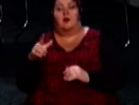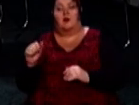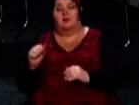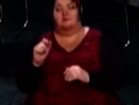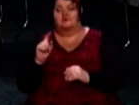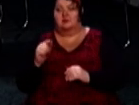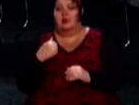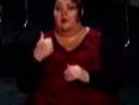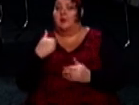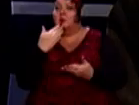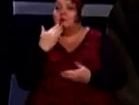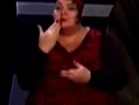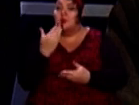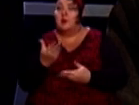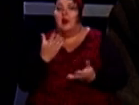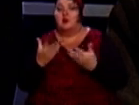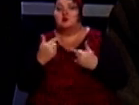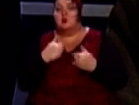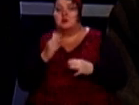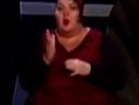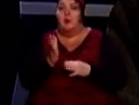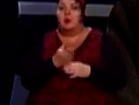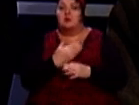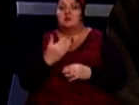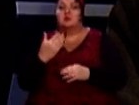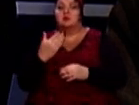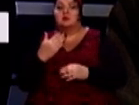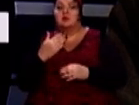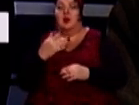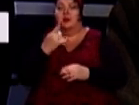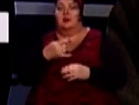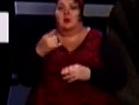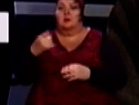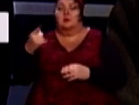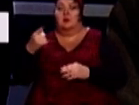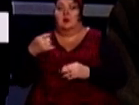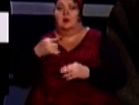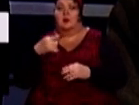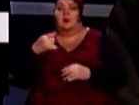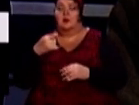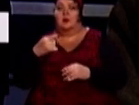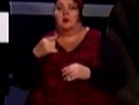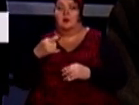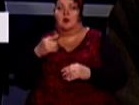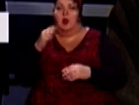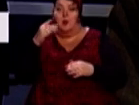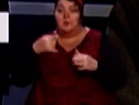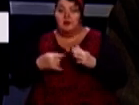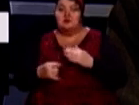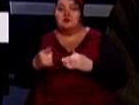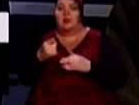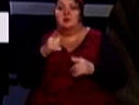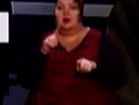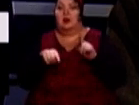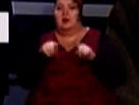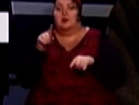хотіла б запитати, якщо у нас приберуться наземний паркінг. Підземний паркінг, іноді